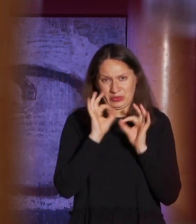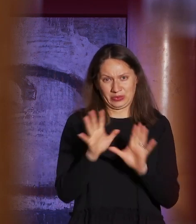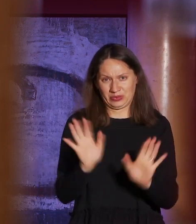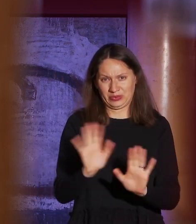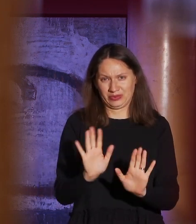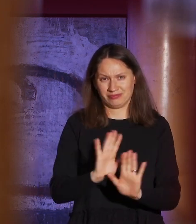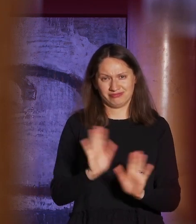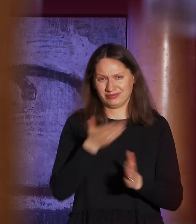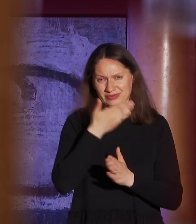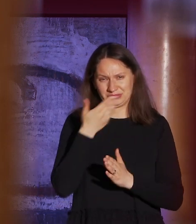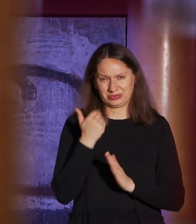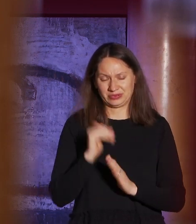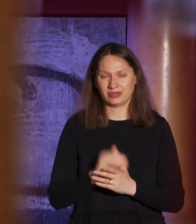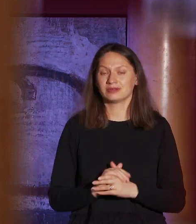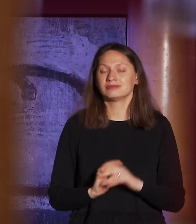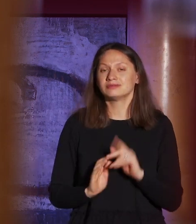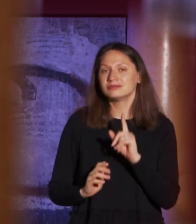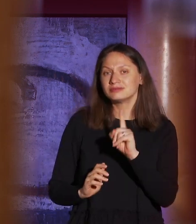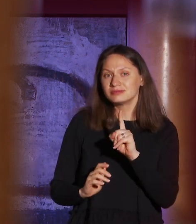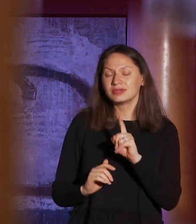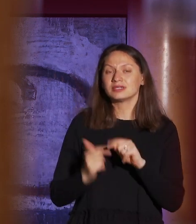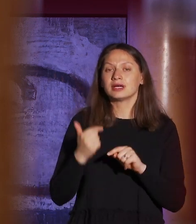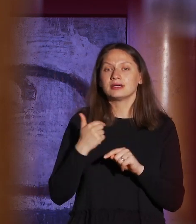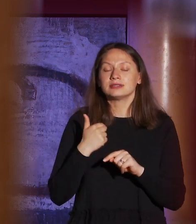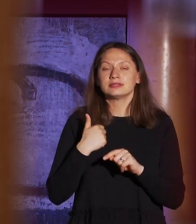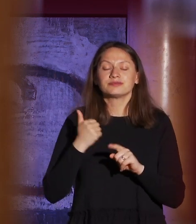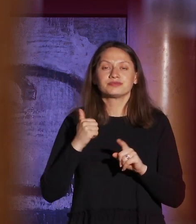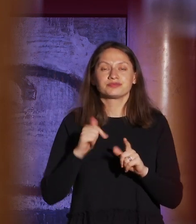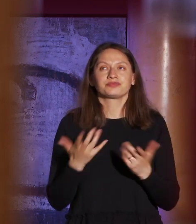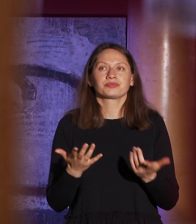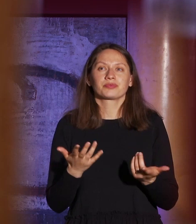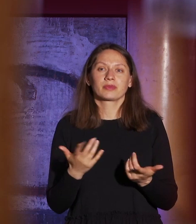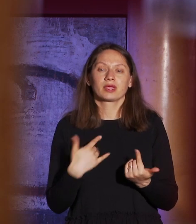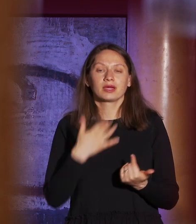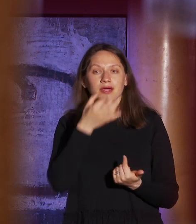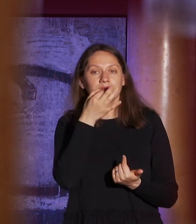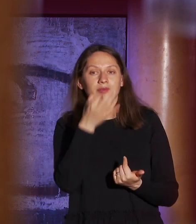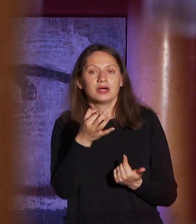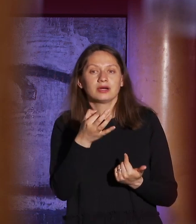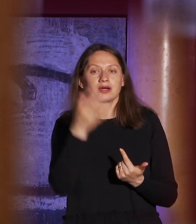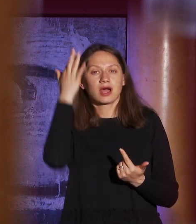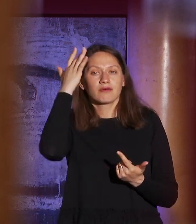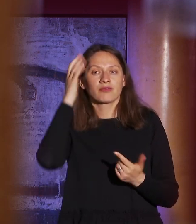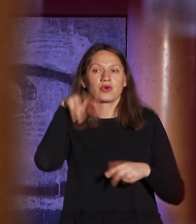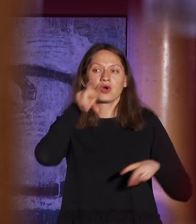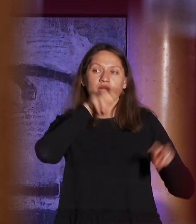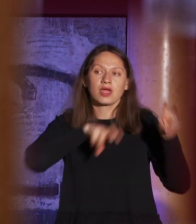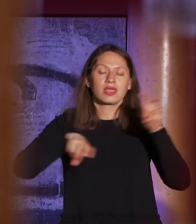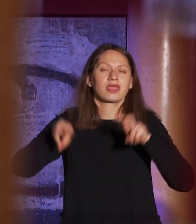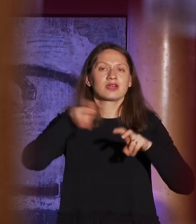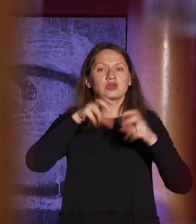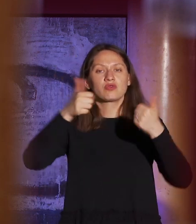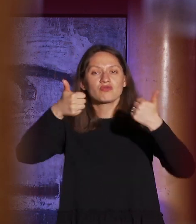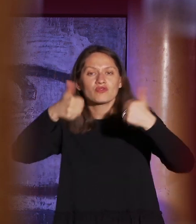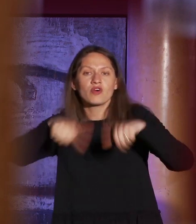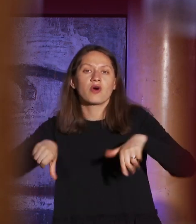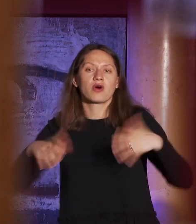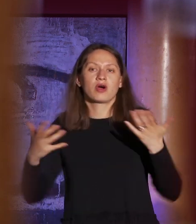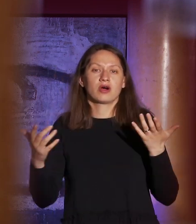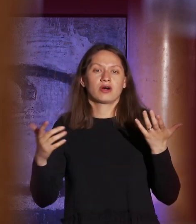bet ieškau būdų ir priemonių, kaip paskatinti